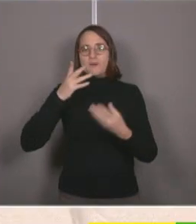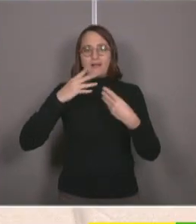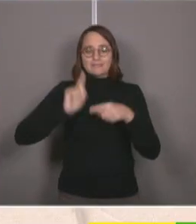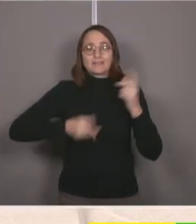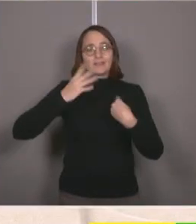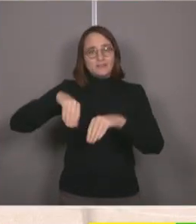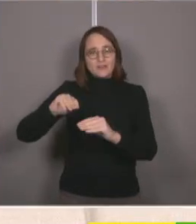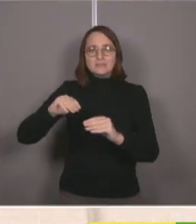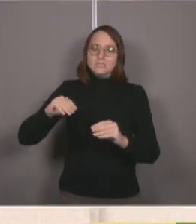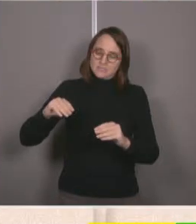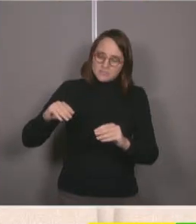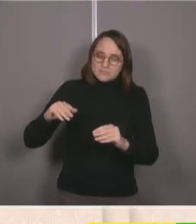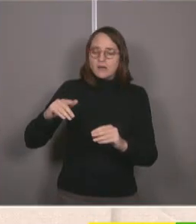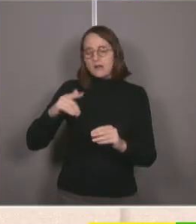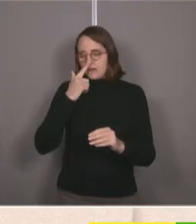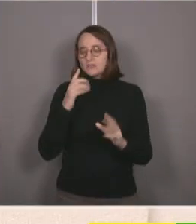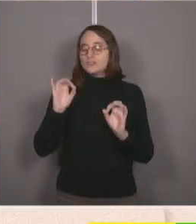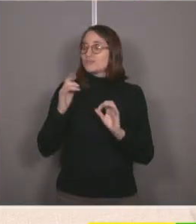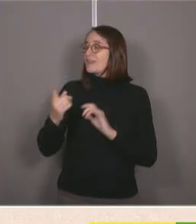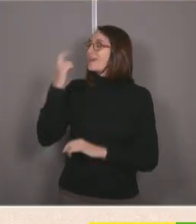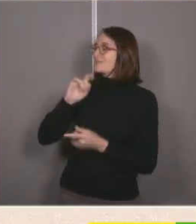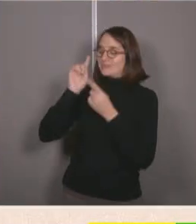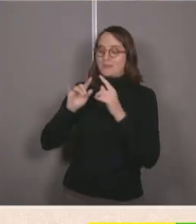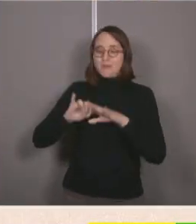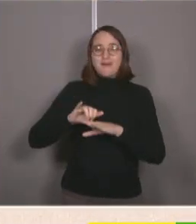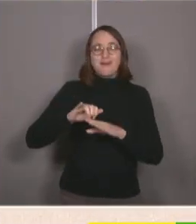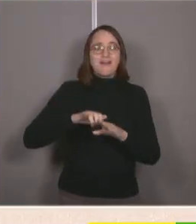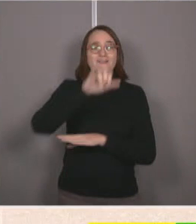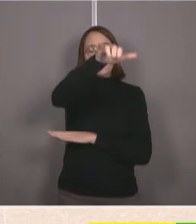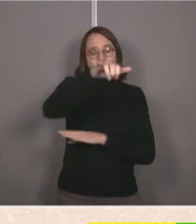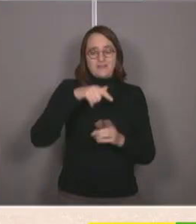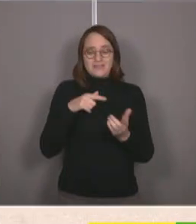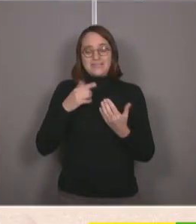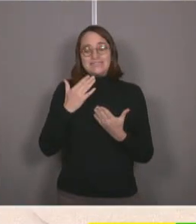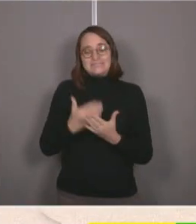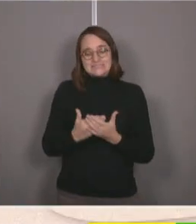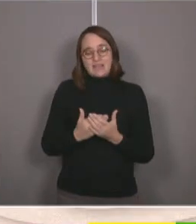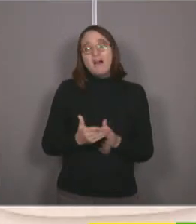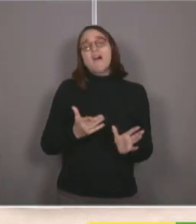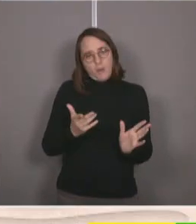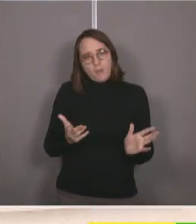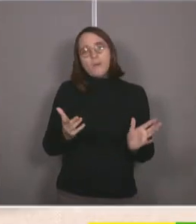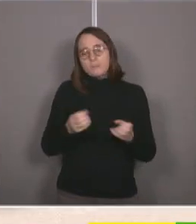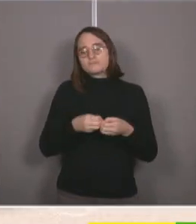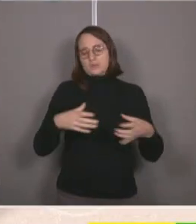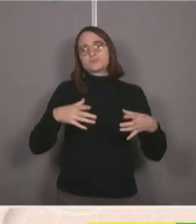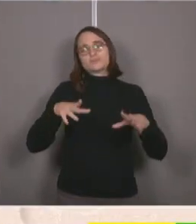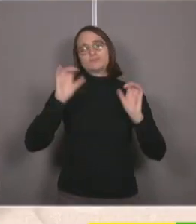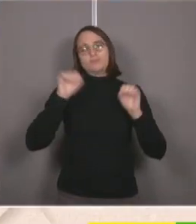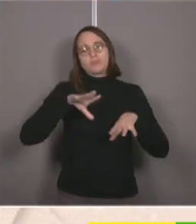Votre question, Pierrick, sur le transport aérien, c'est la seule mesure coercitive qui est